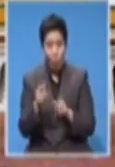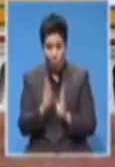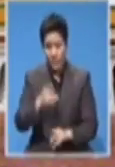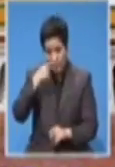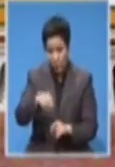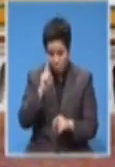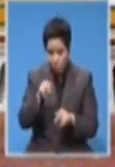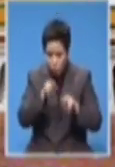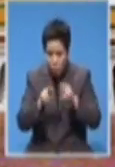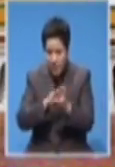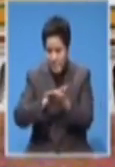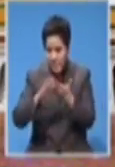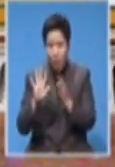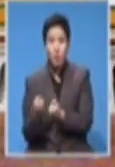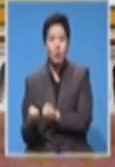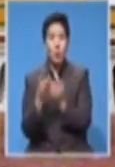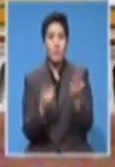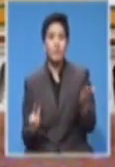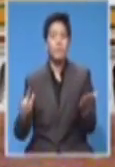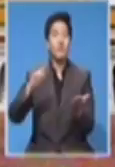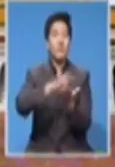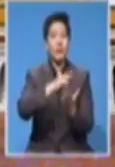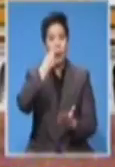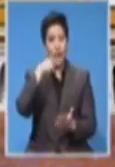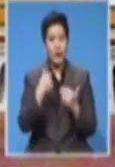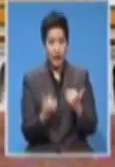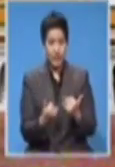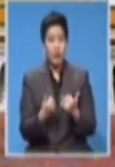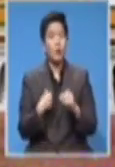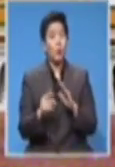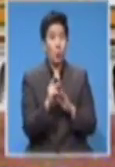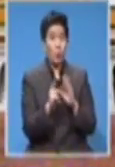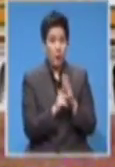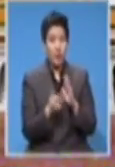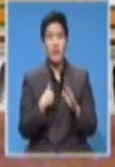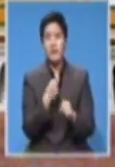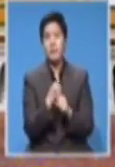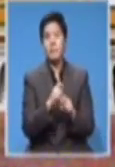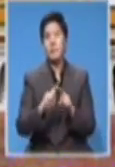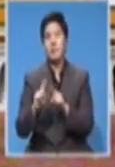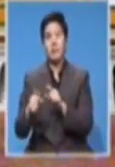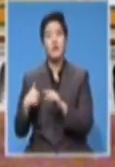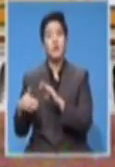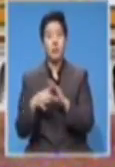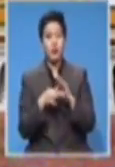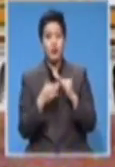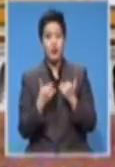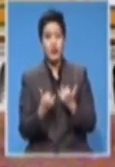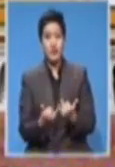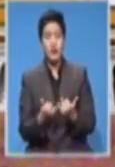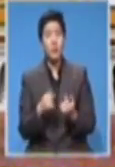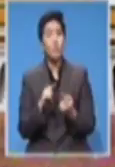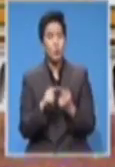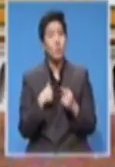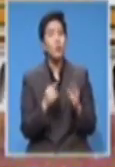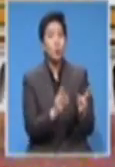ครก็ต้องพิสูจน์สัญชาติให้เรียบร้อยแล้วก็ส่งกลับไปนะครับมาตรการทั้งกฎหมายมาตรการทั้งวิธีการปฏิบัติและมาตรการในการ